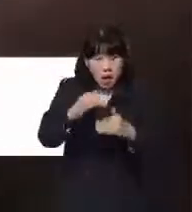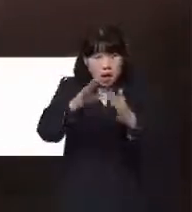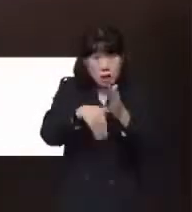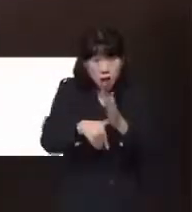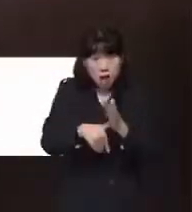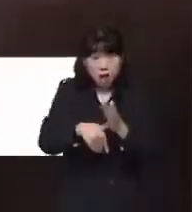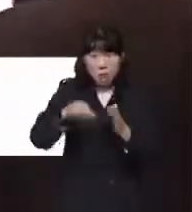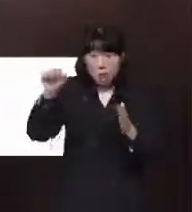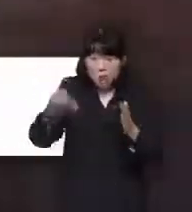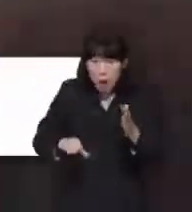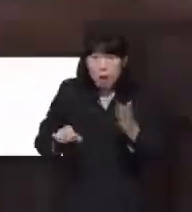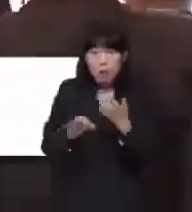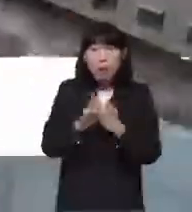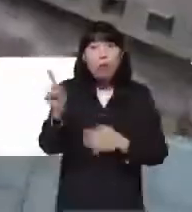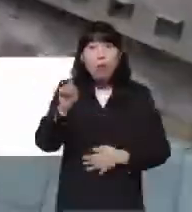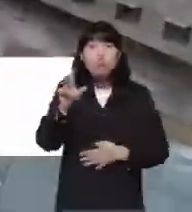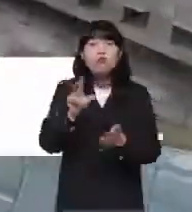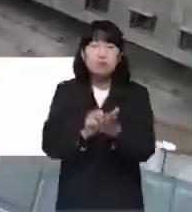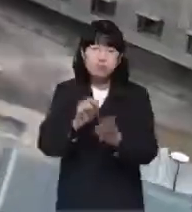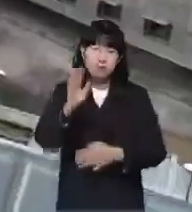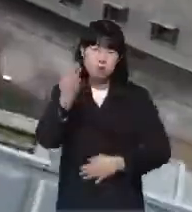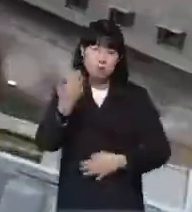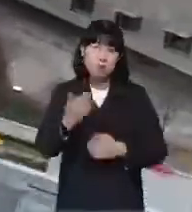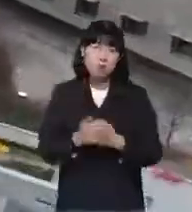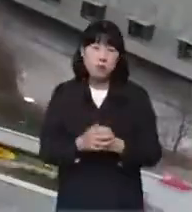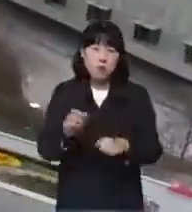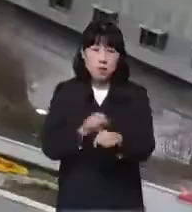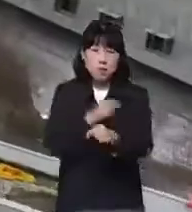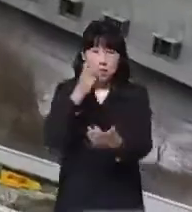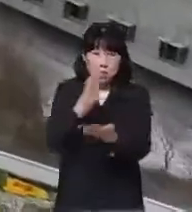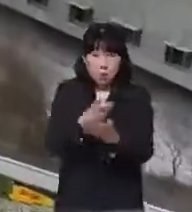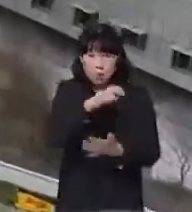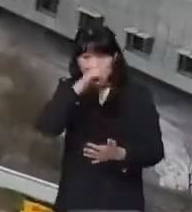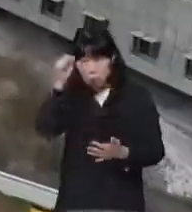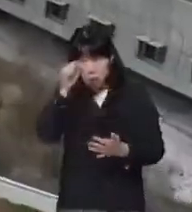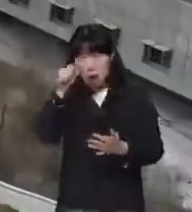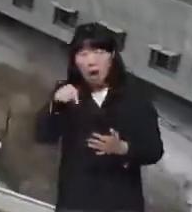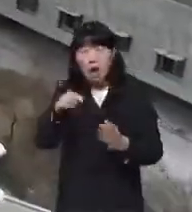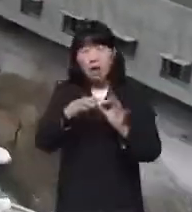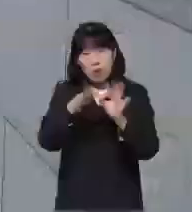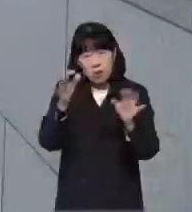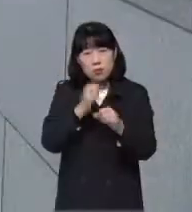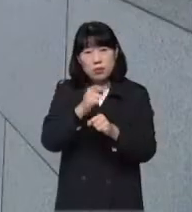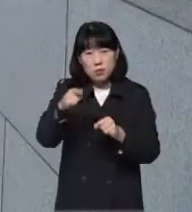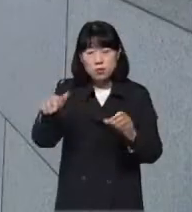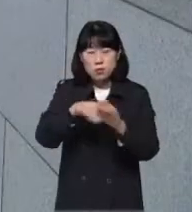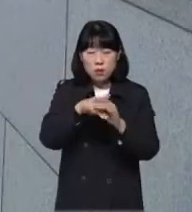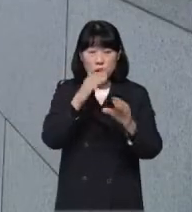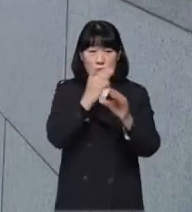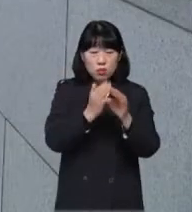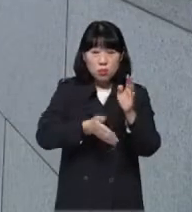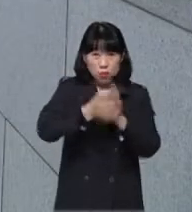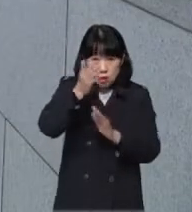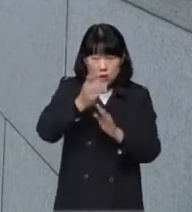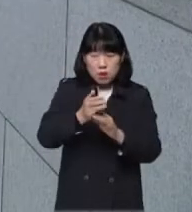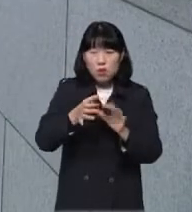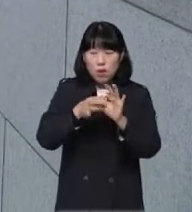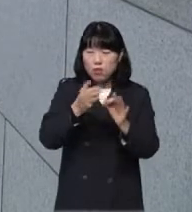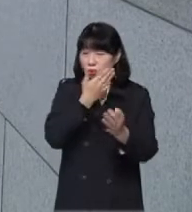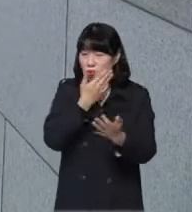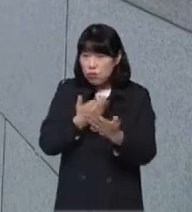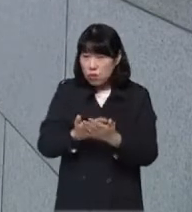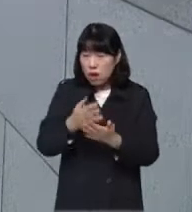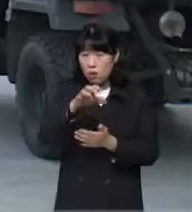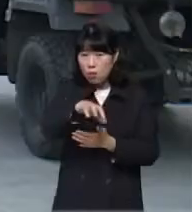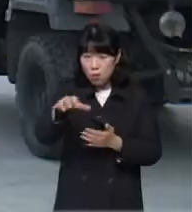찾아내는 과정에서 밝혀줘 분야 특별법 통과 여부를 떠나 문화 중심도시 핵심 기관인 문화전당 과